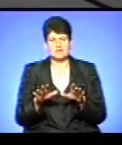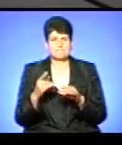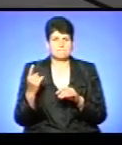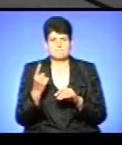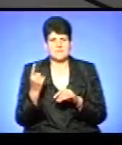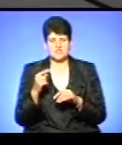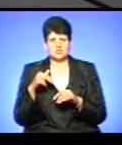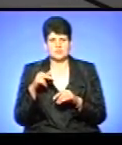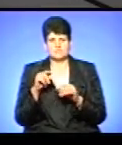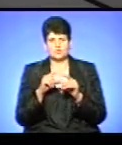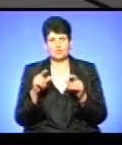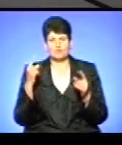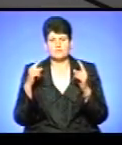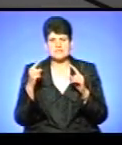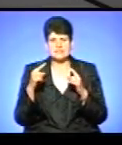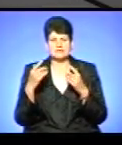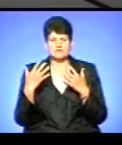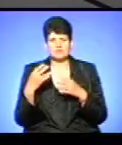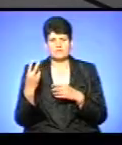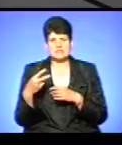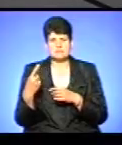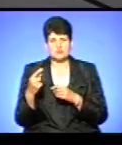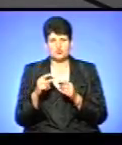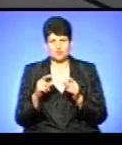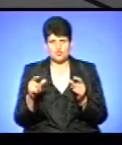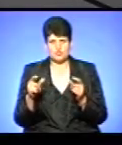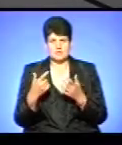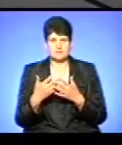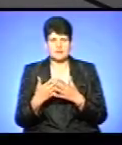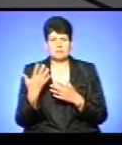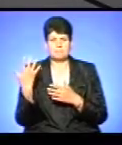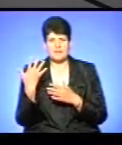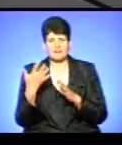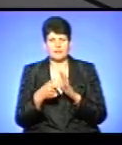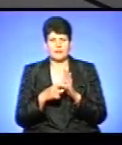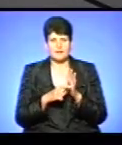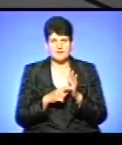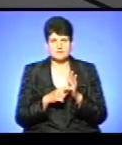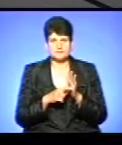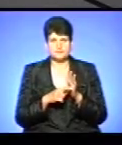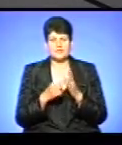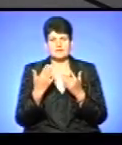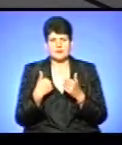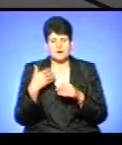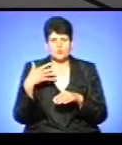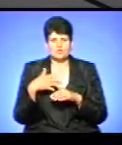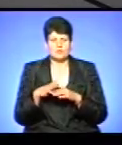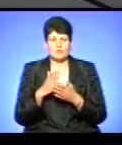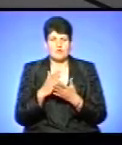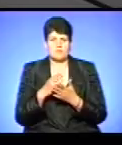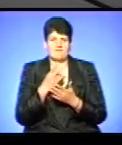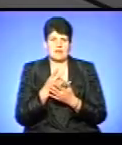вперше йти в школу мистецтв, але вже в 21-ту школу, тобто, скажімо, 5-й клас, наскільки я розумію, мав би так